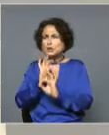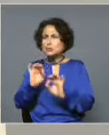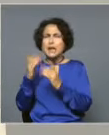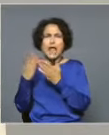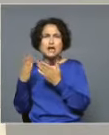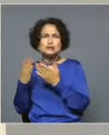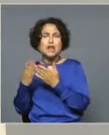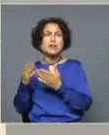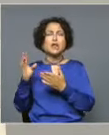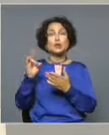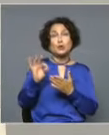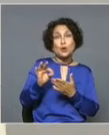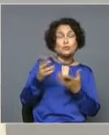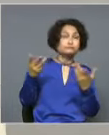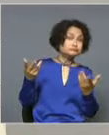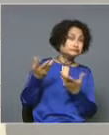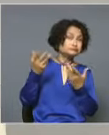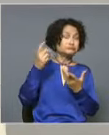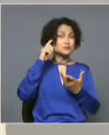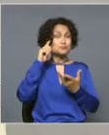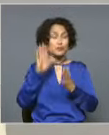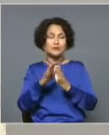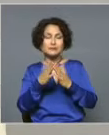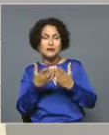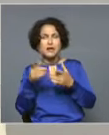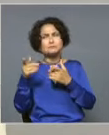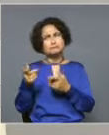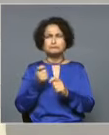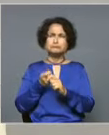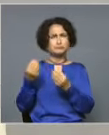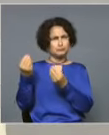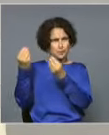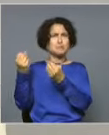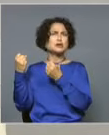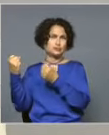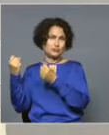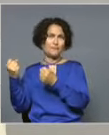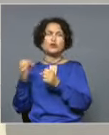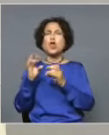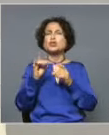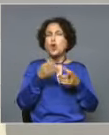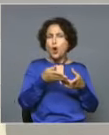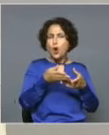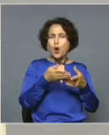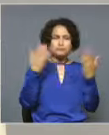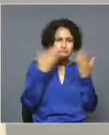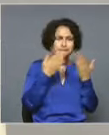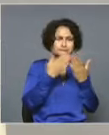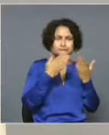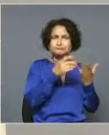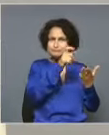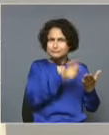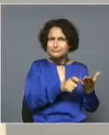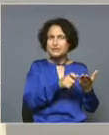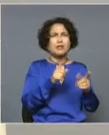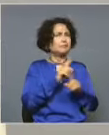спретва един успешен според общите мери живот, който начетения герой съзерцава с изумление,